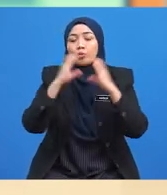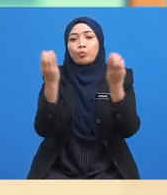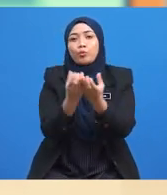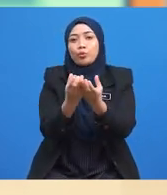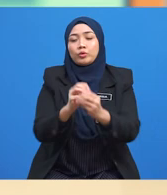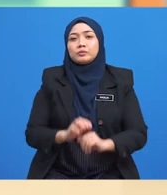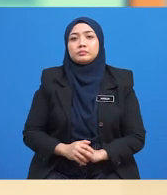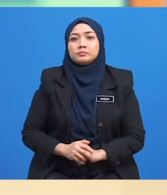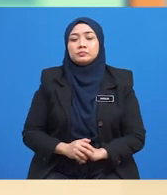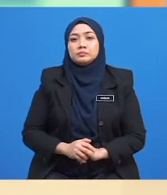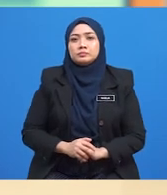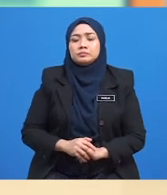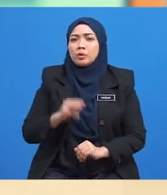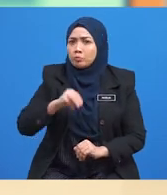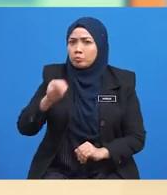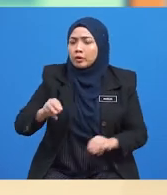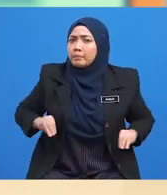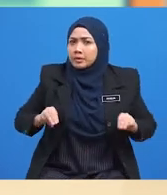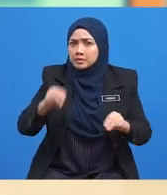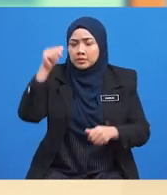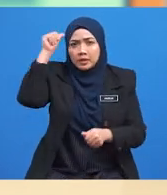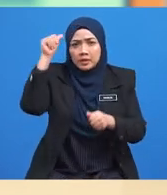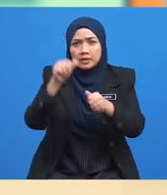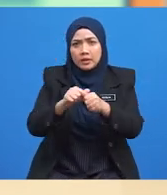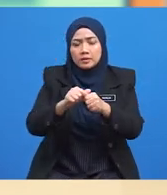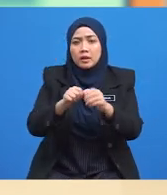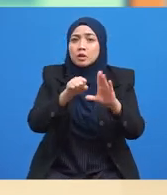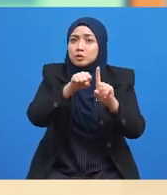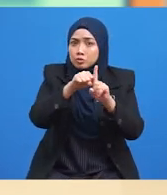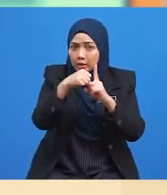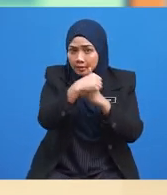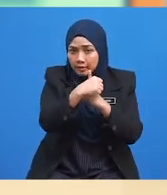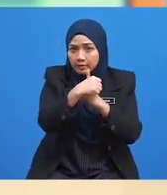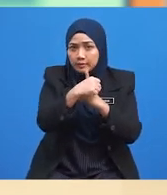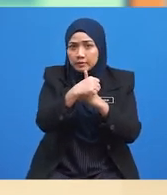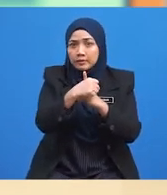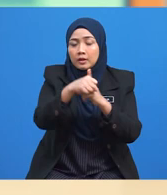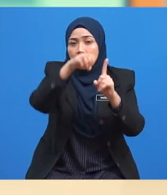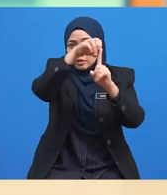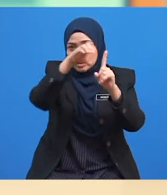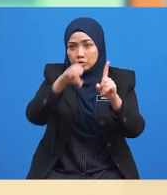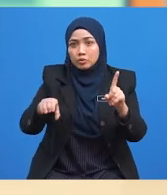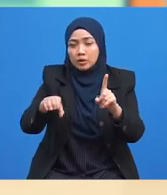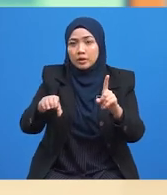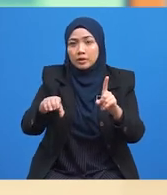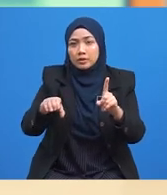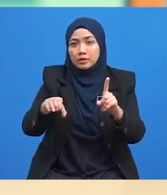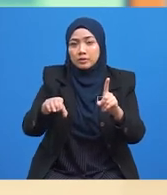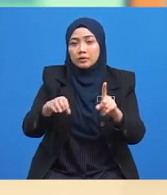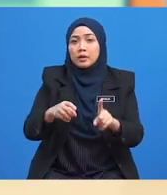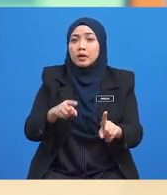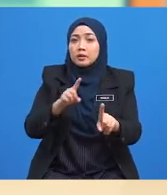Murid-murid, masih ingat tak lagi topik sukatan kecenderungan memusat yang telah dipelajari semasa di tingkatan